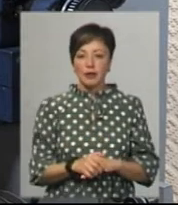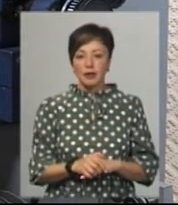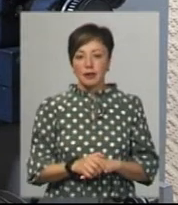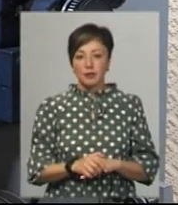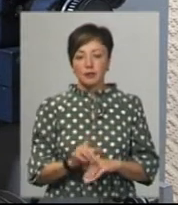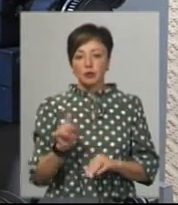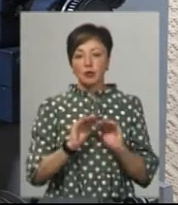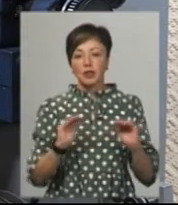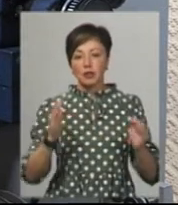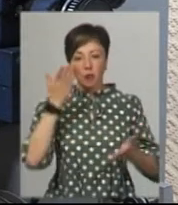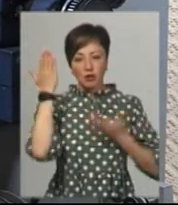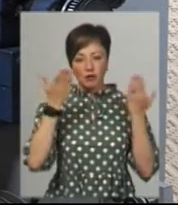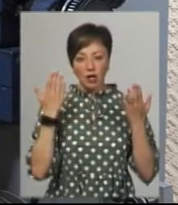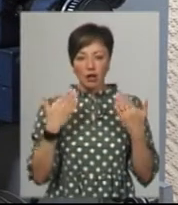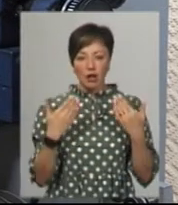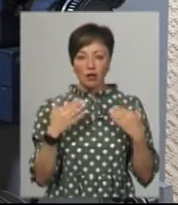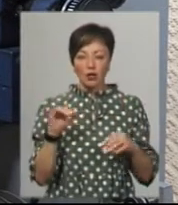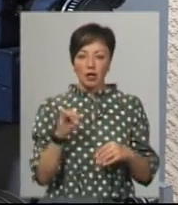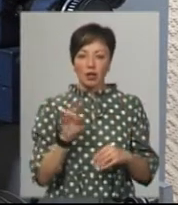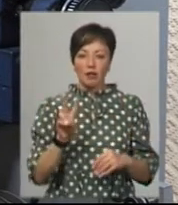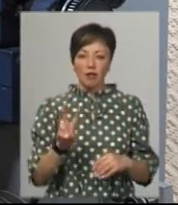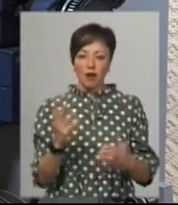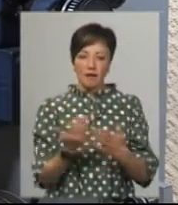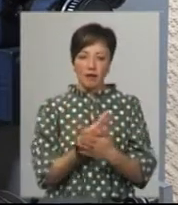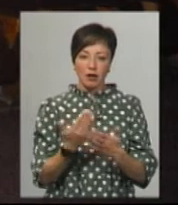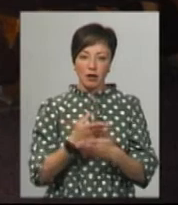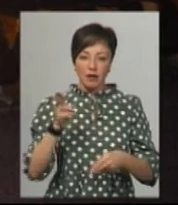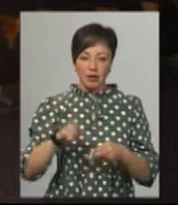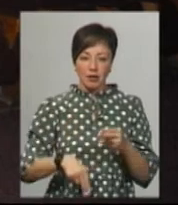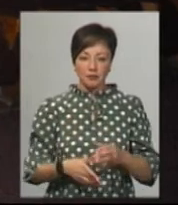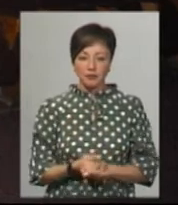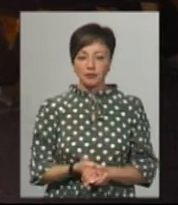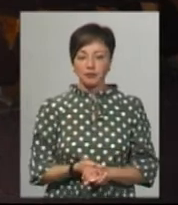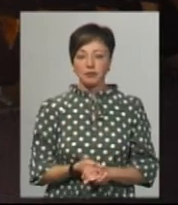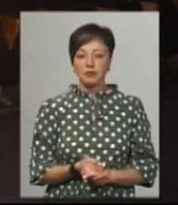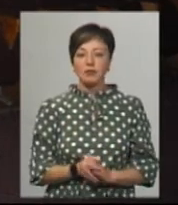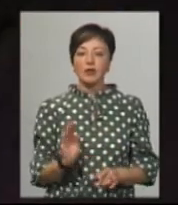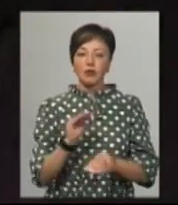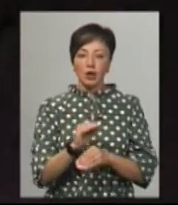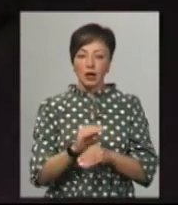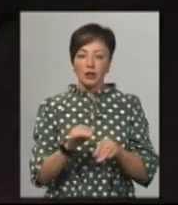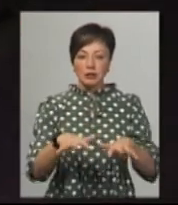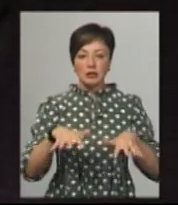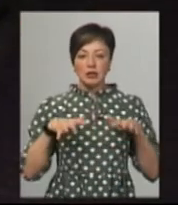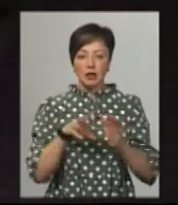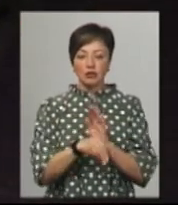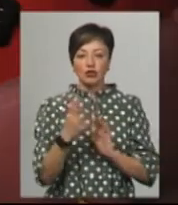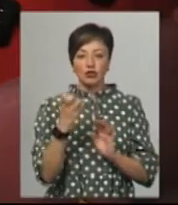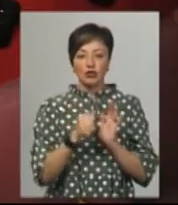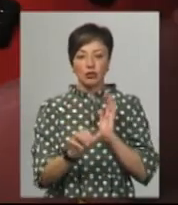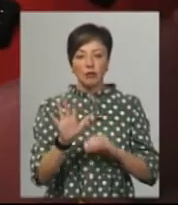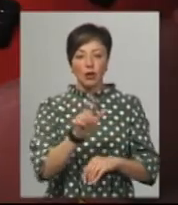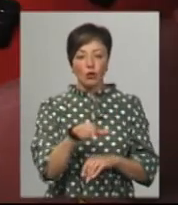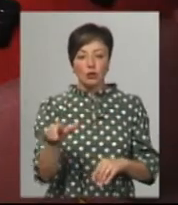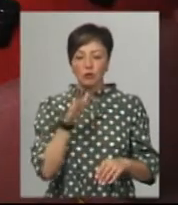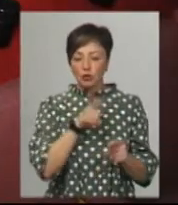на канікулах трошки порозважалися, і 2 фільми в кінці. Жінка додає, глядацька зала вміщує 465 осіб.